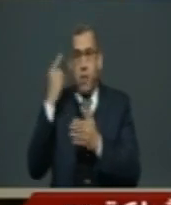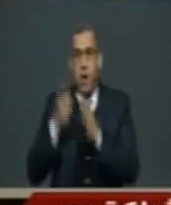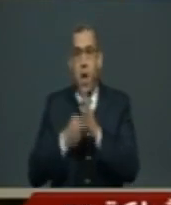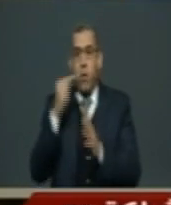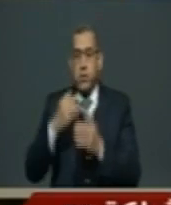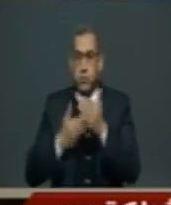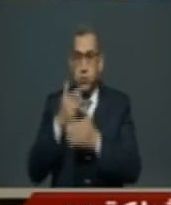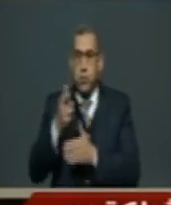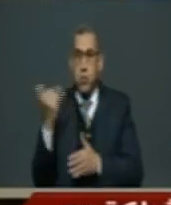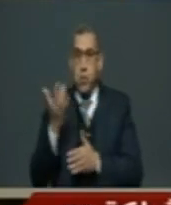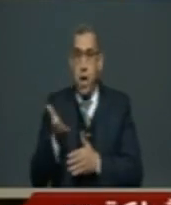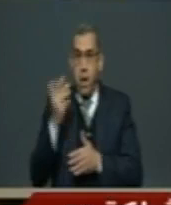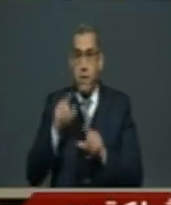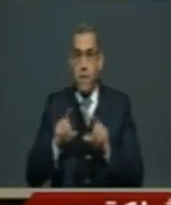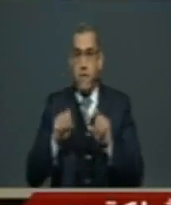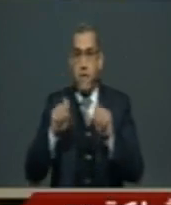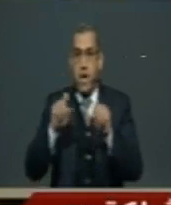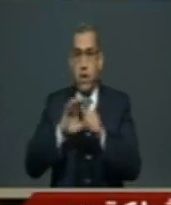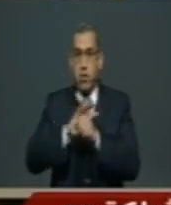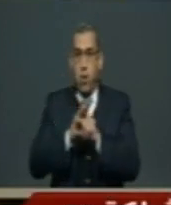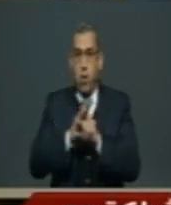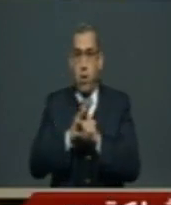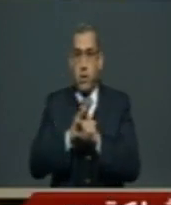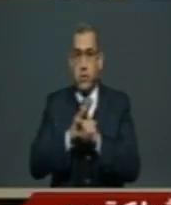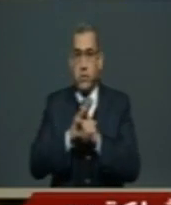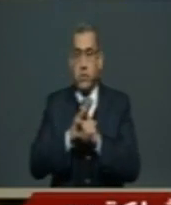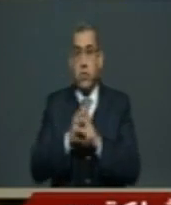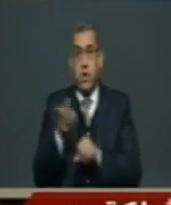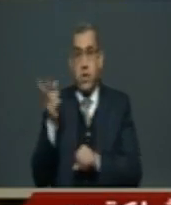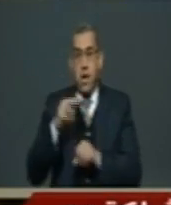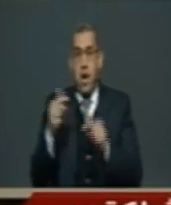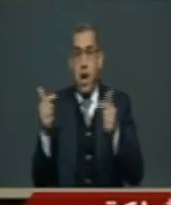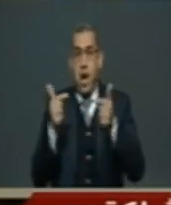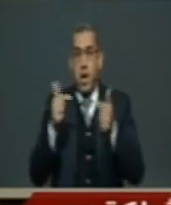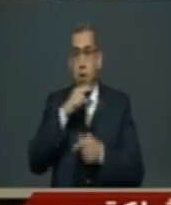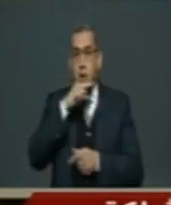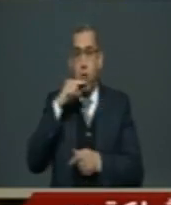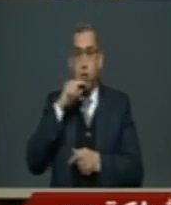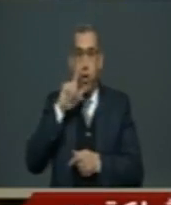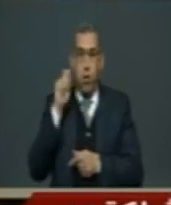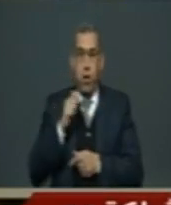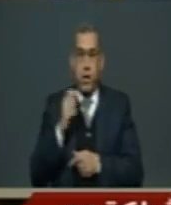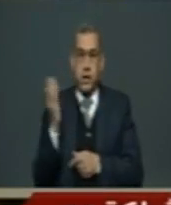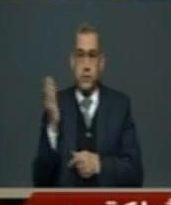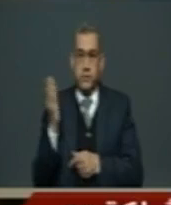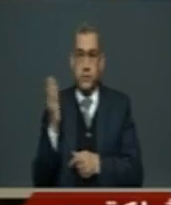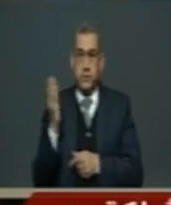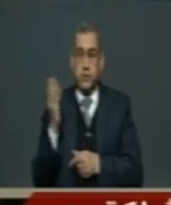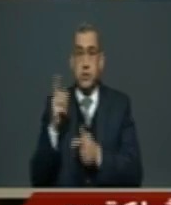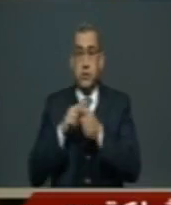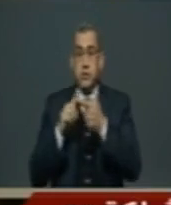أهمها جائحة كورونا وكذلك الحرب الروسية الأوكرانية. وكلا